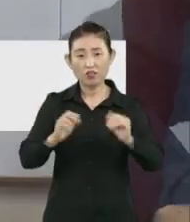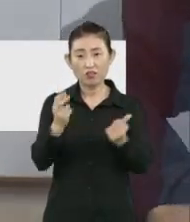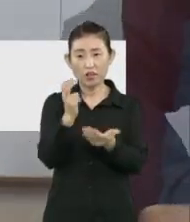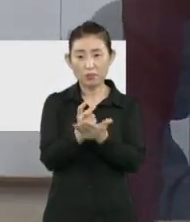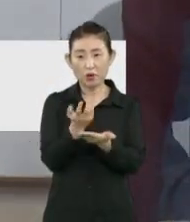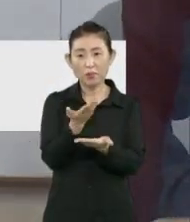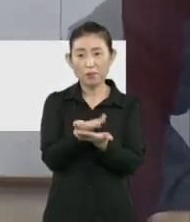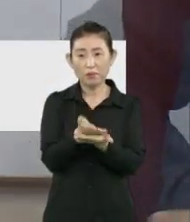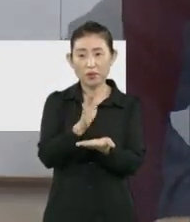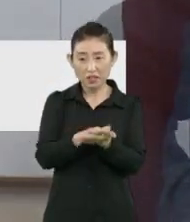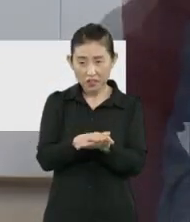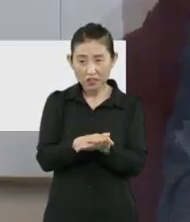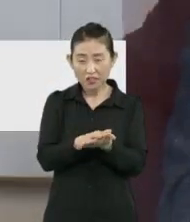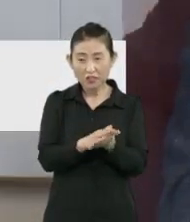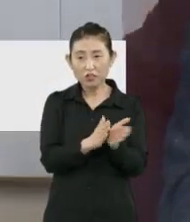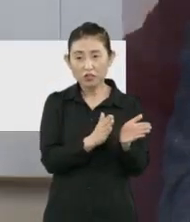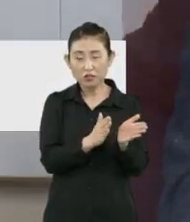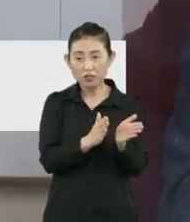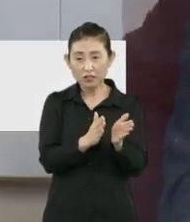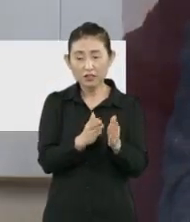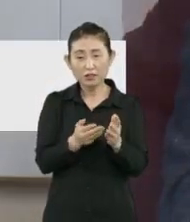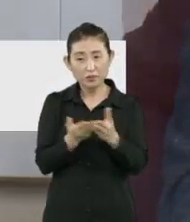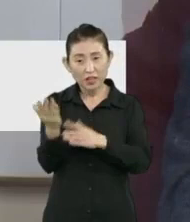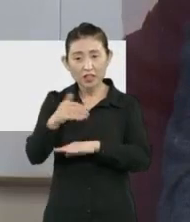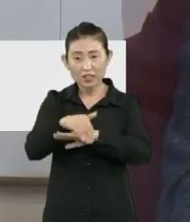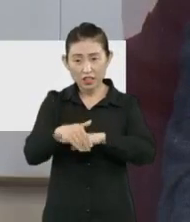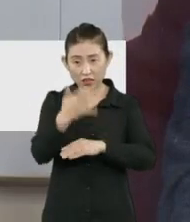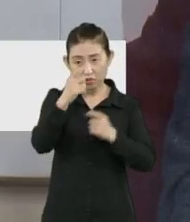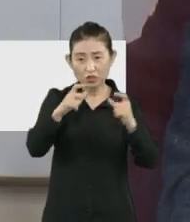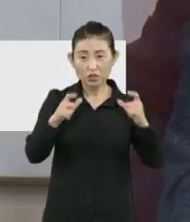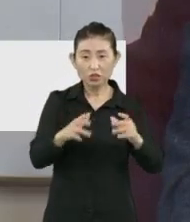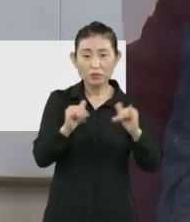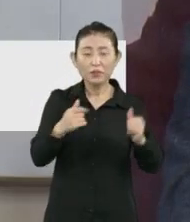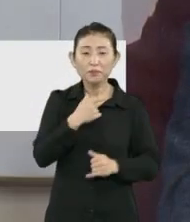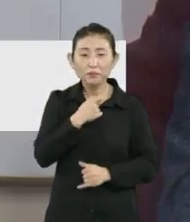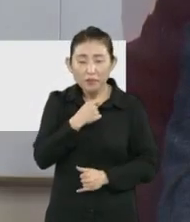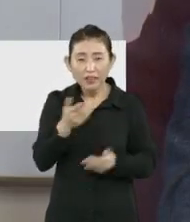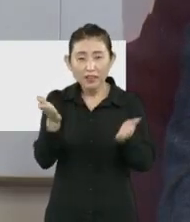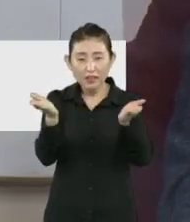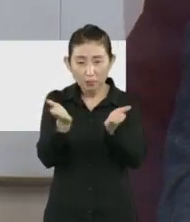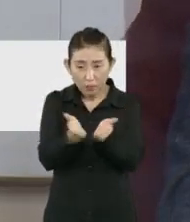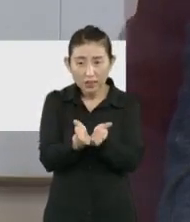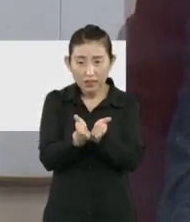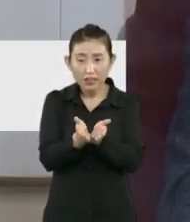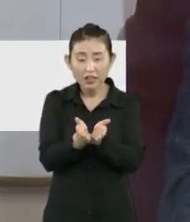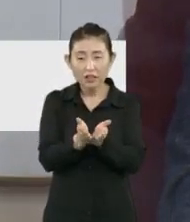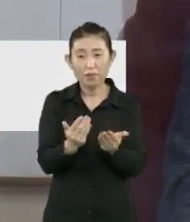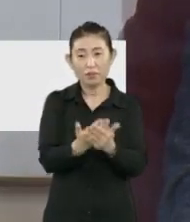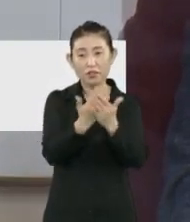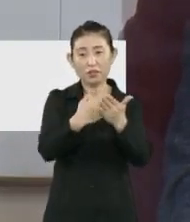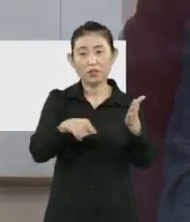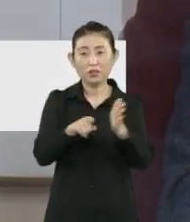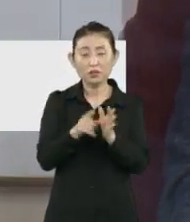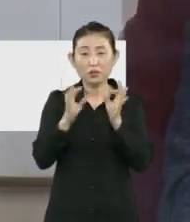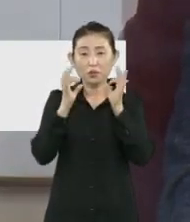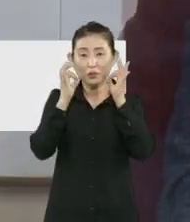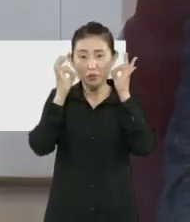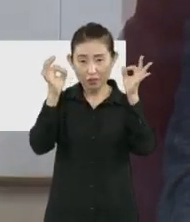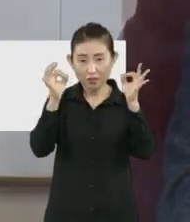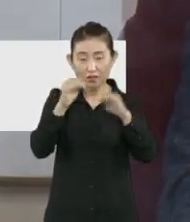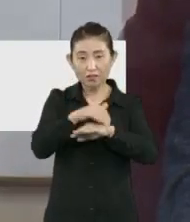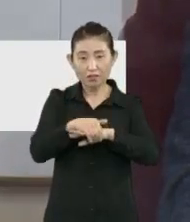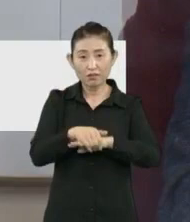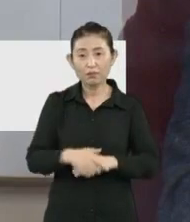마련할 계획이며 앞으로도 충청 도민들의 야망의 봉함 해서 충청도 칼질 위해 힘을